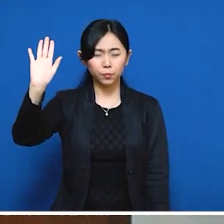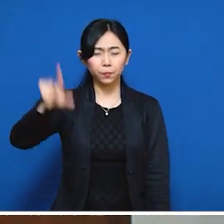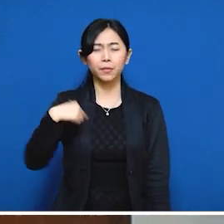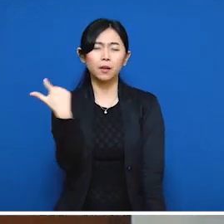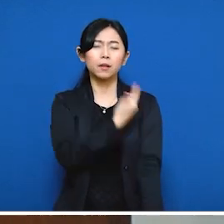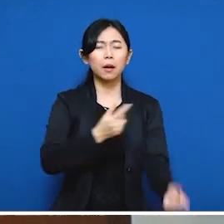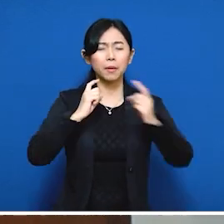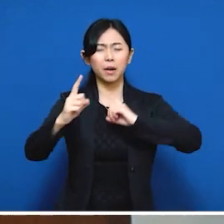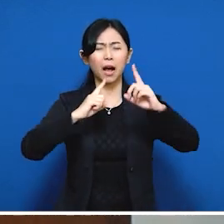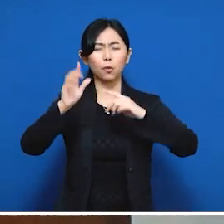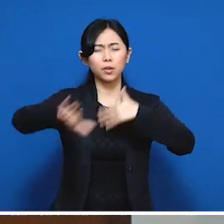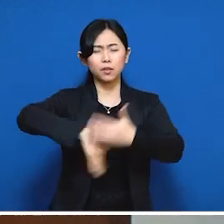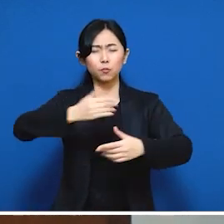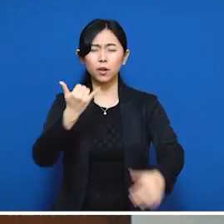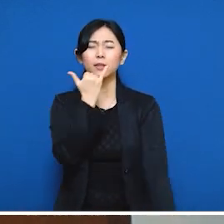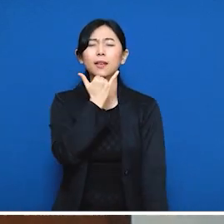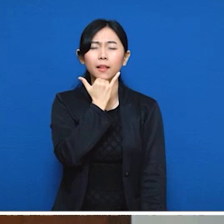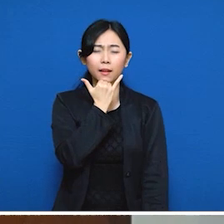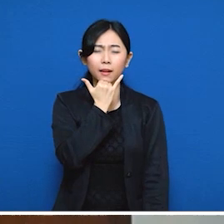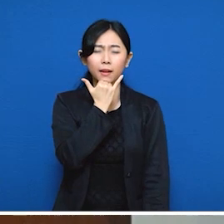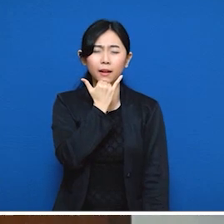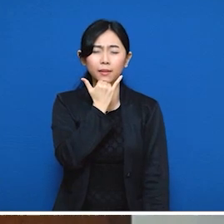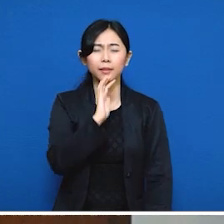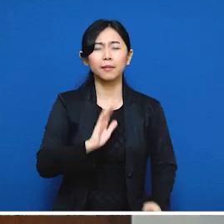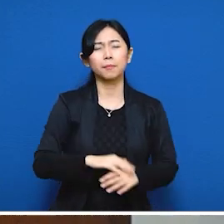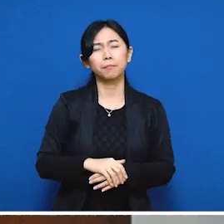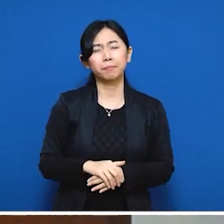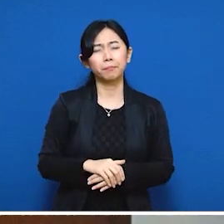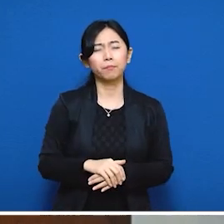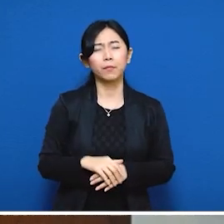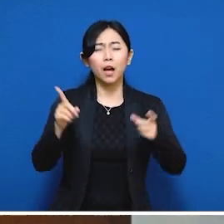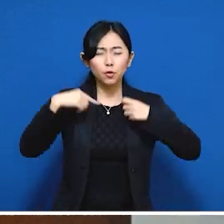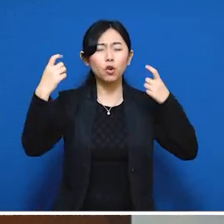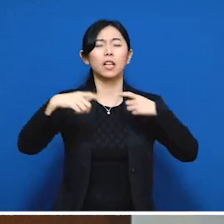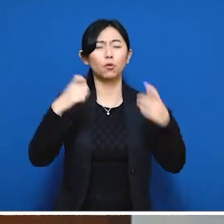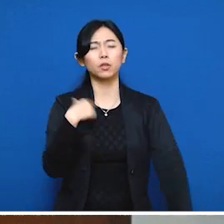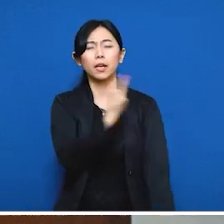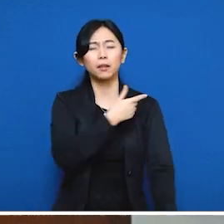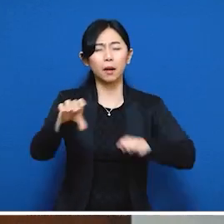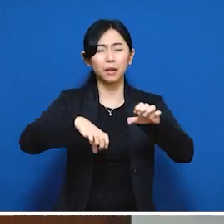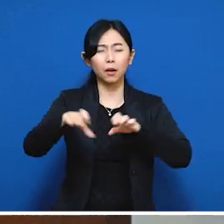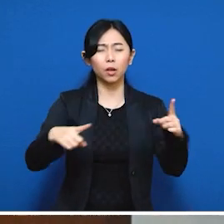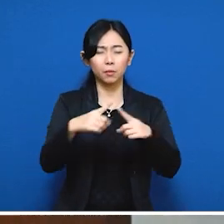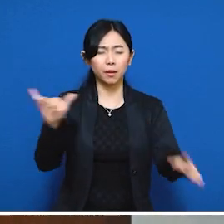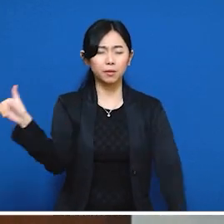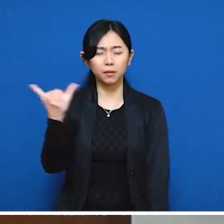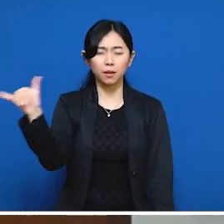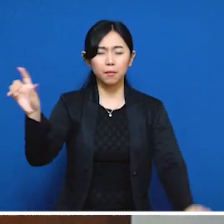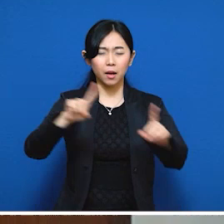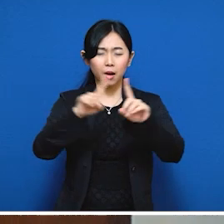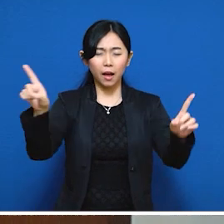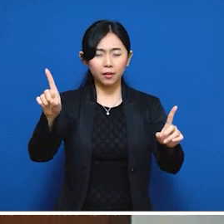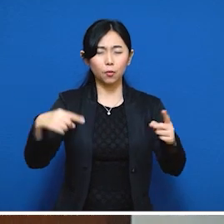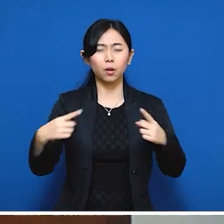Kami mengakui segala kesalahan, pelanggaran, dan dosa yang kami perbuat kepada sesama maupun